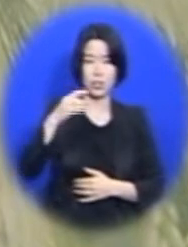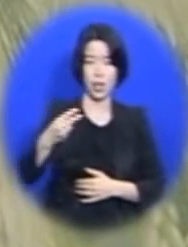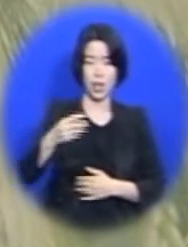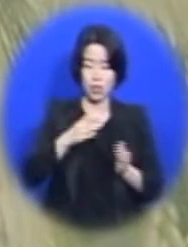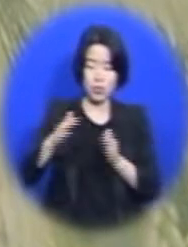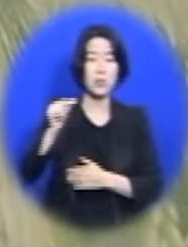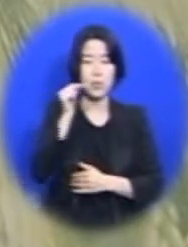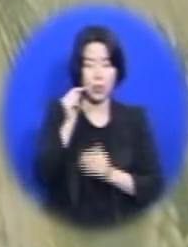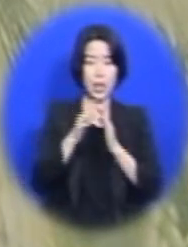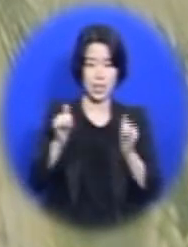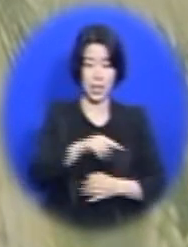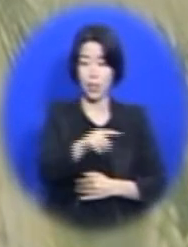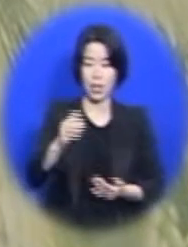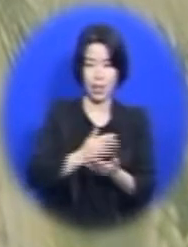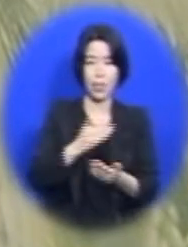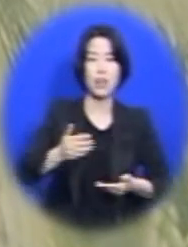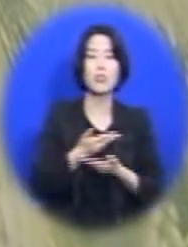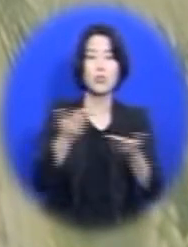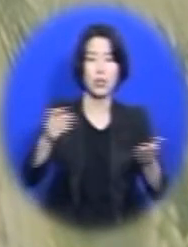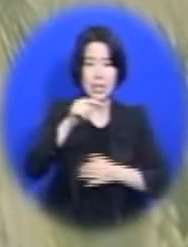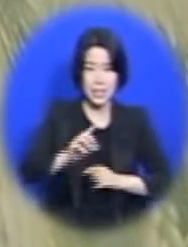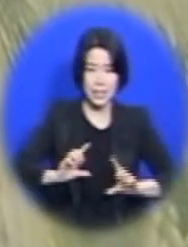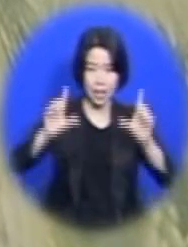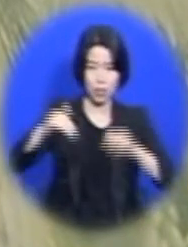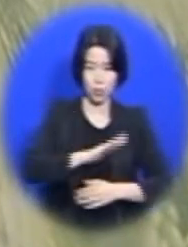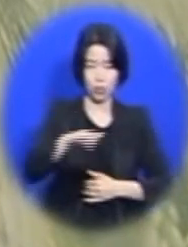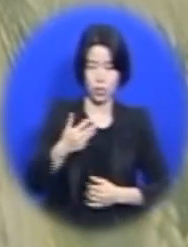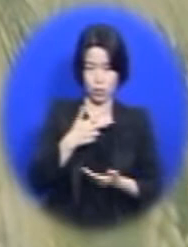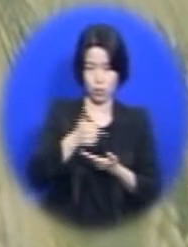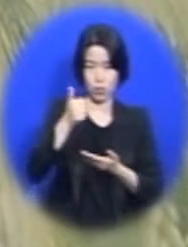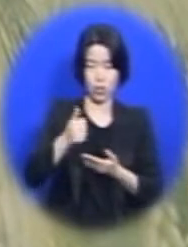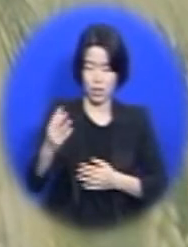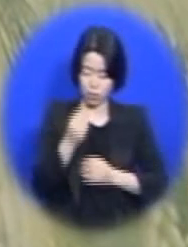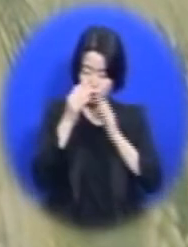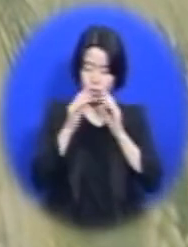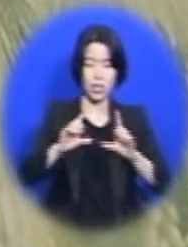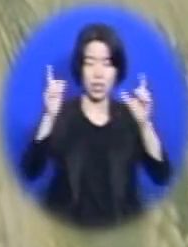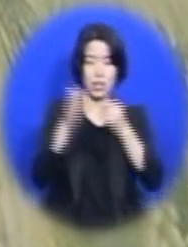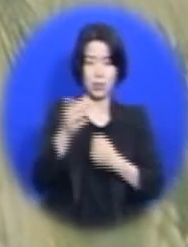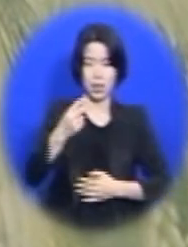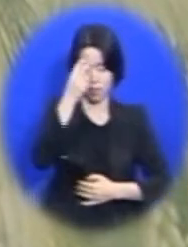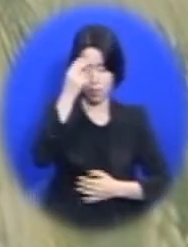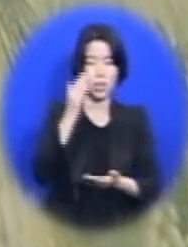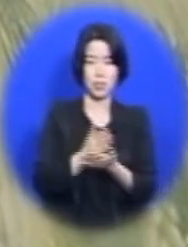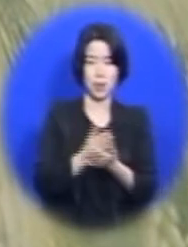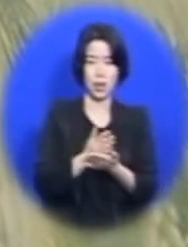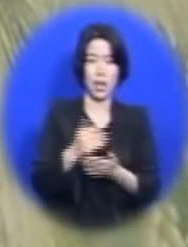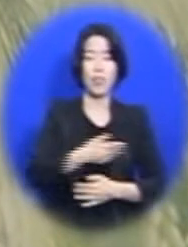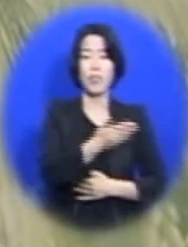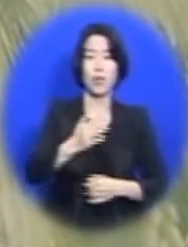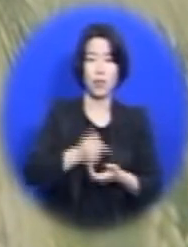못한 자에게는 너희가 나누어주라. 이날은 우리 주의 성일이니 근심하지 말라. 여호와의 기뻐하는 것이